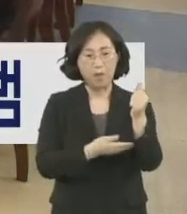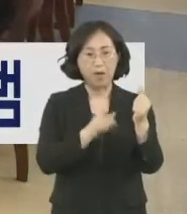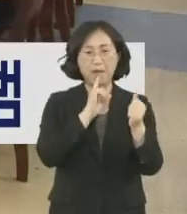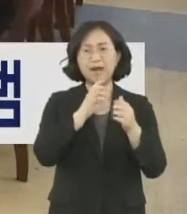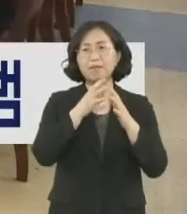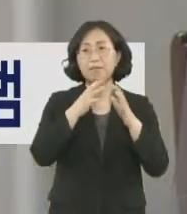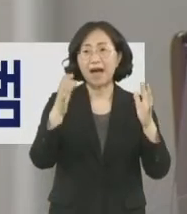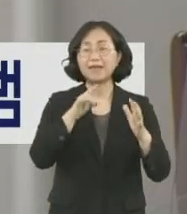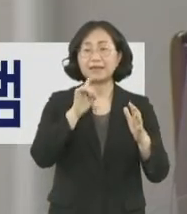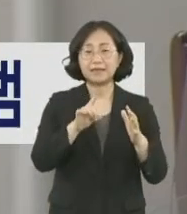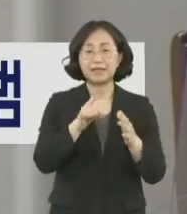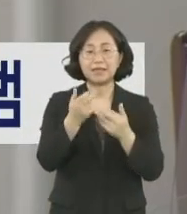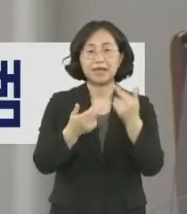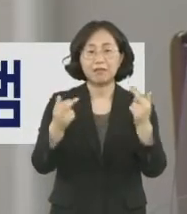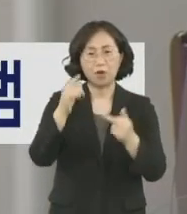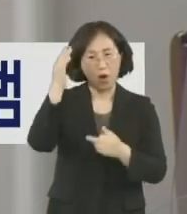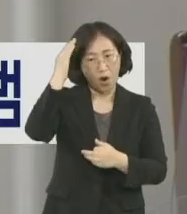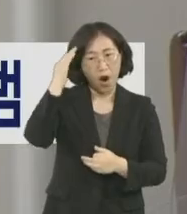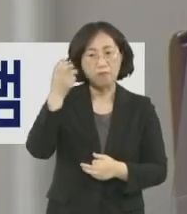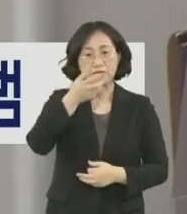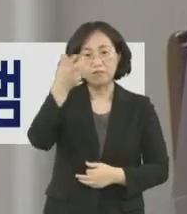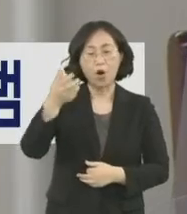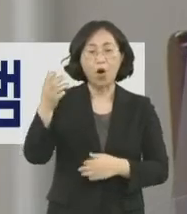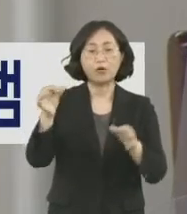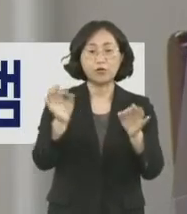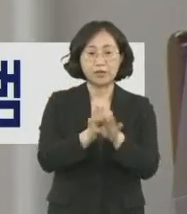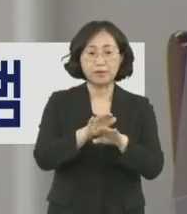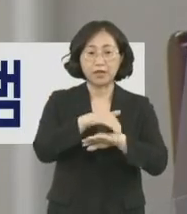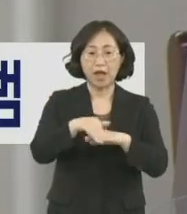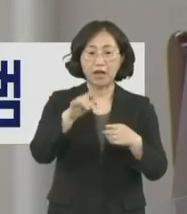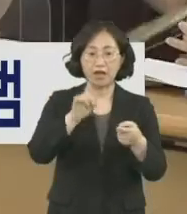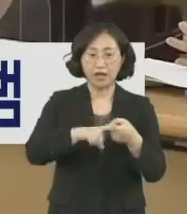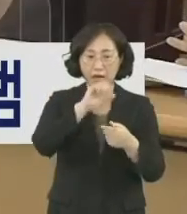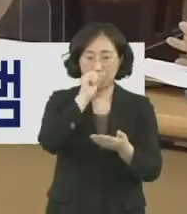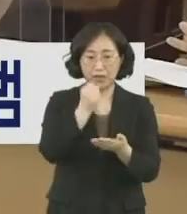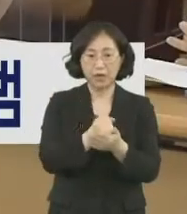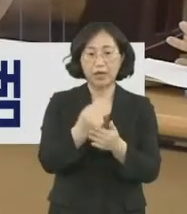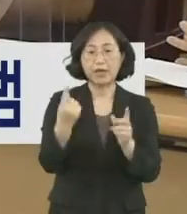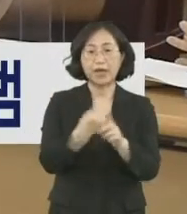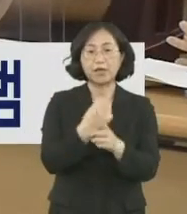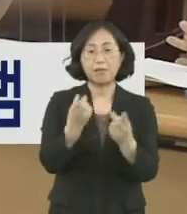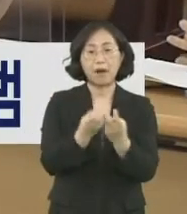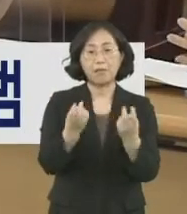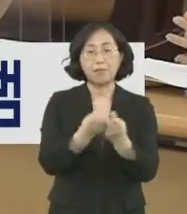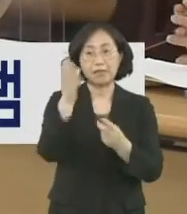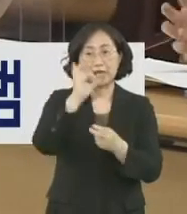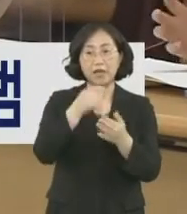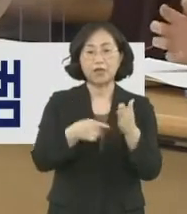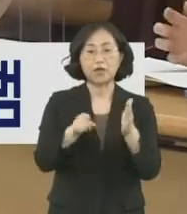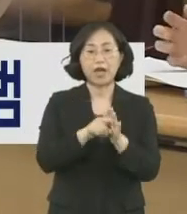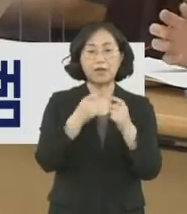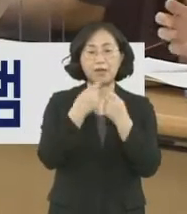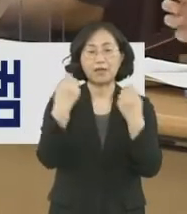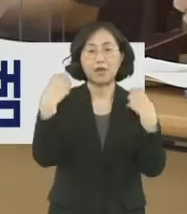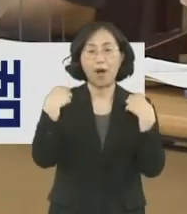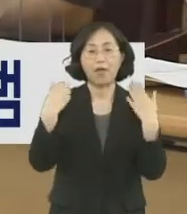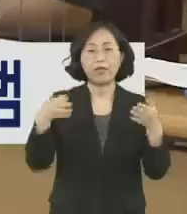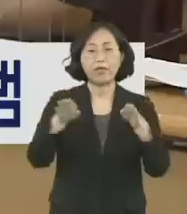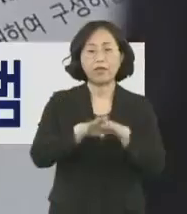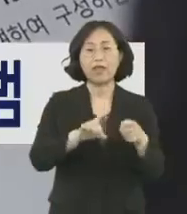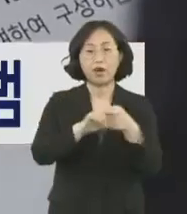살림 부분 탄소중립 추진 전략과 관련해 합리적인 개선방안을 도출하기 위한 민간 협의회 가